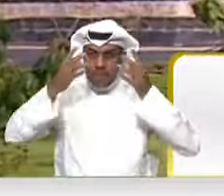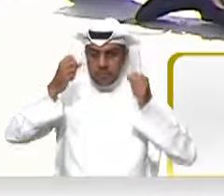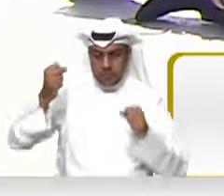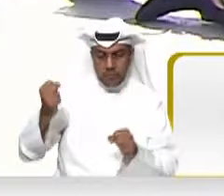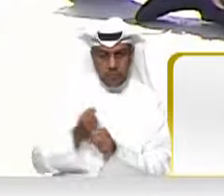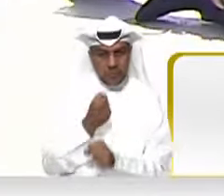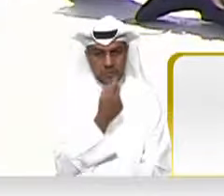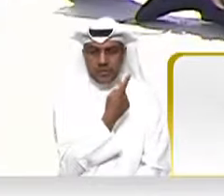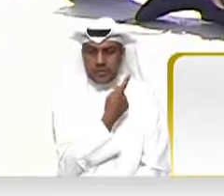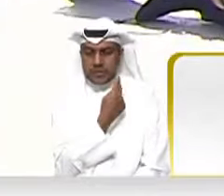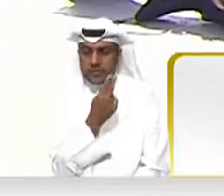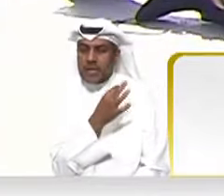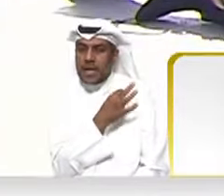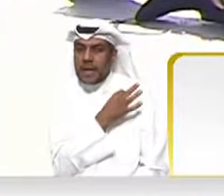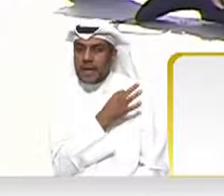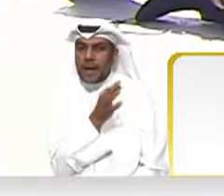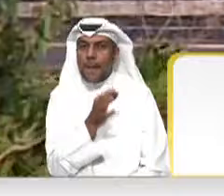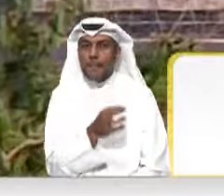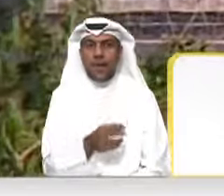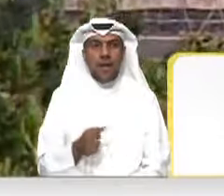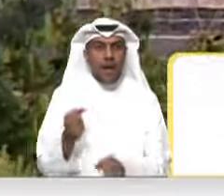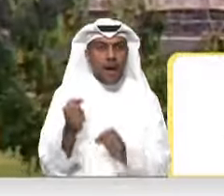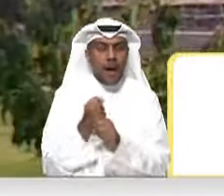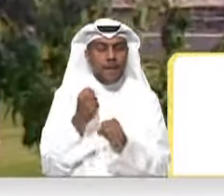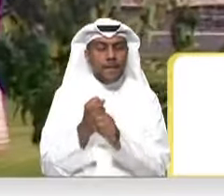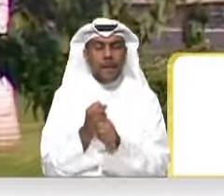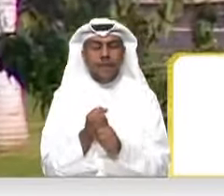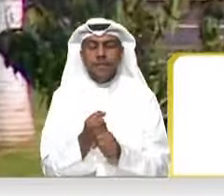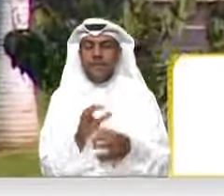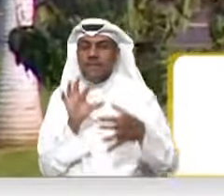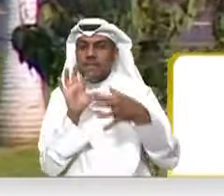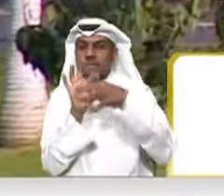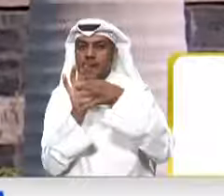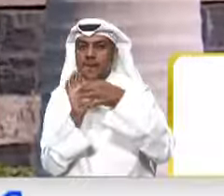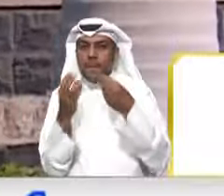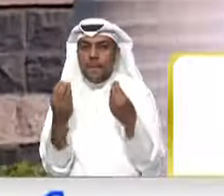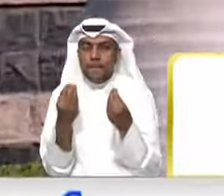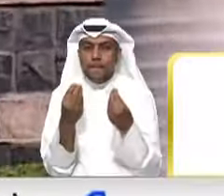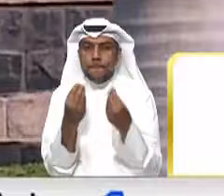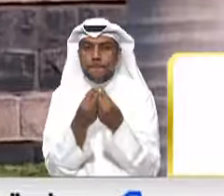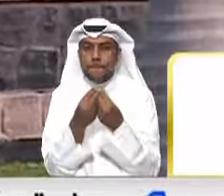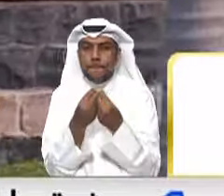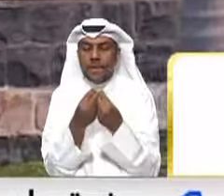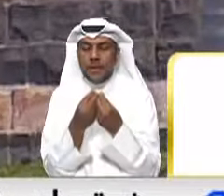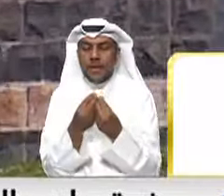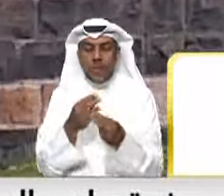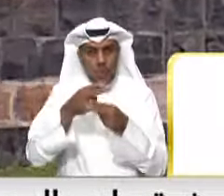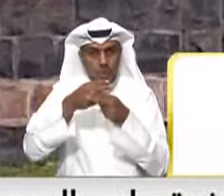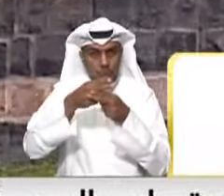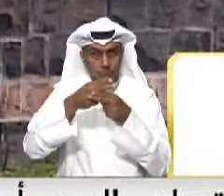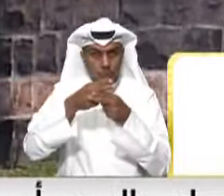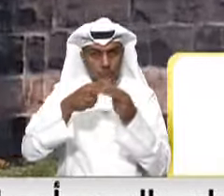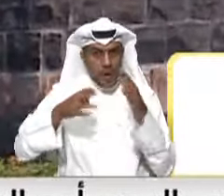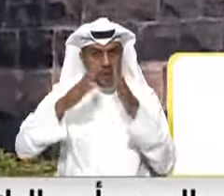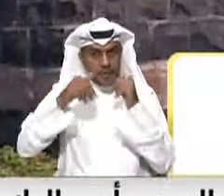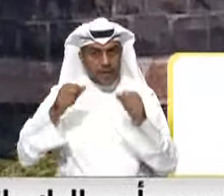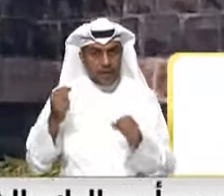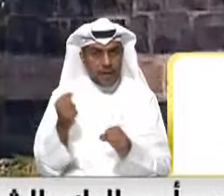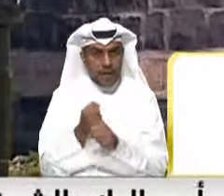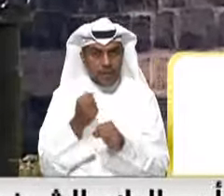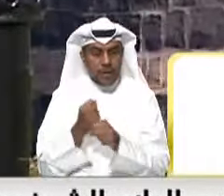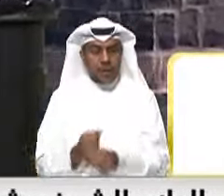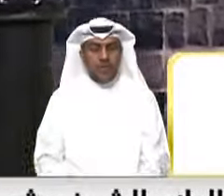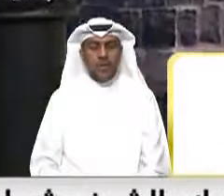يمثل ركنا مهما لدفع المصالح المشتركة، وآخر تأييد دولة الكويت لترشيح